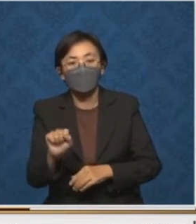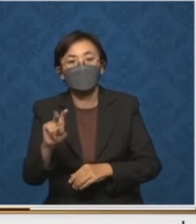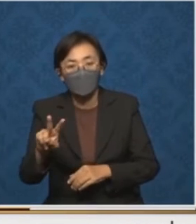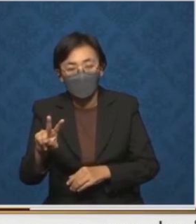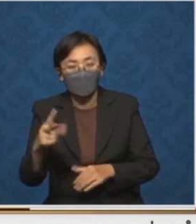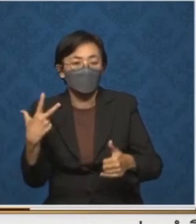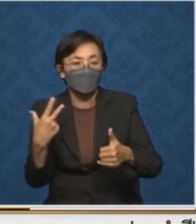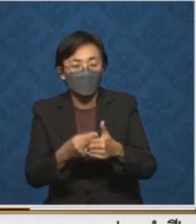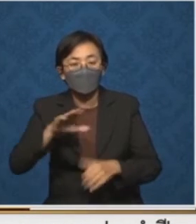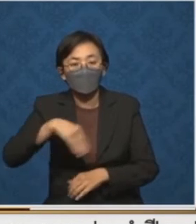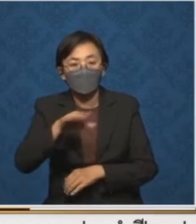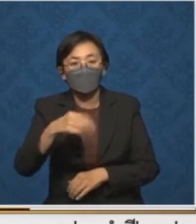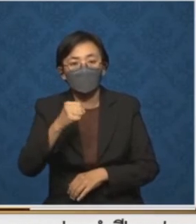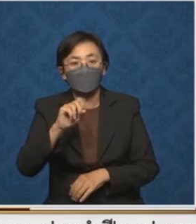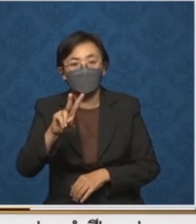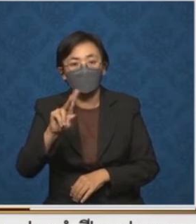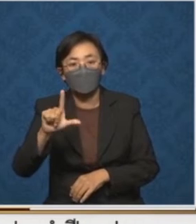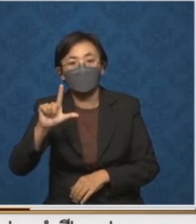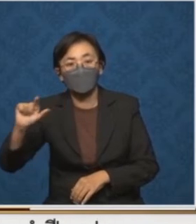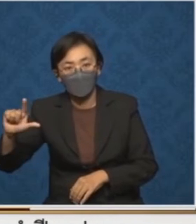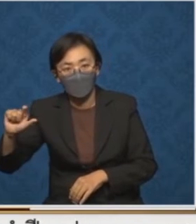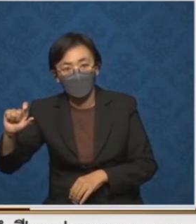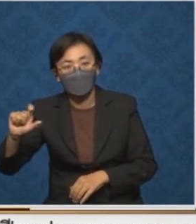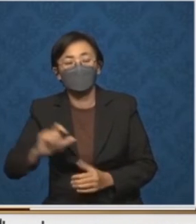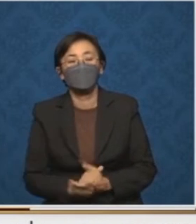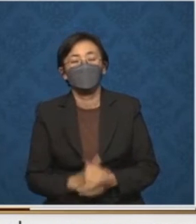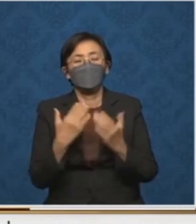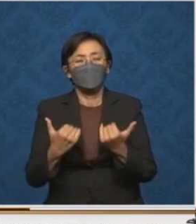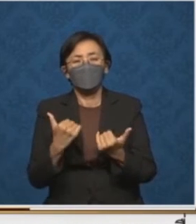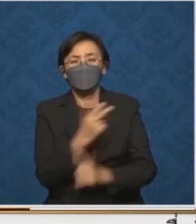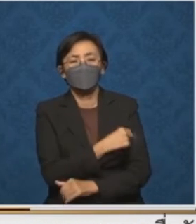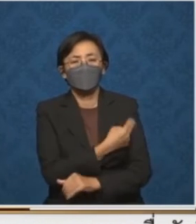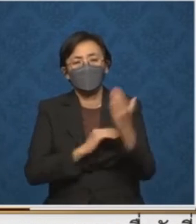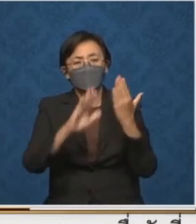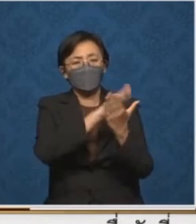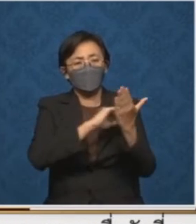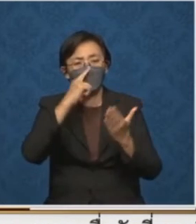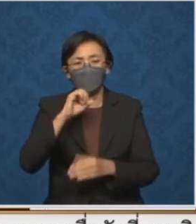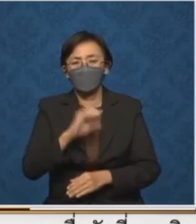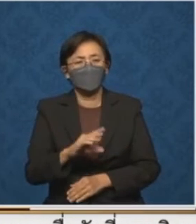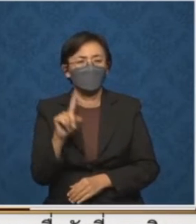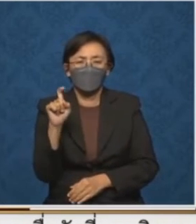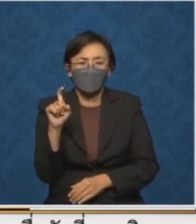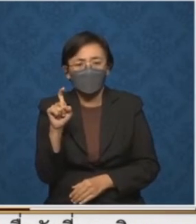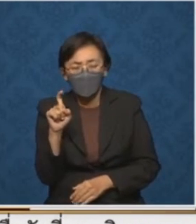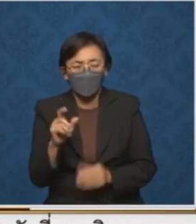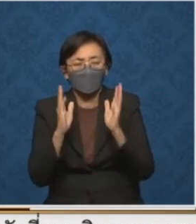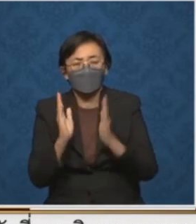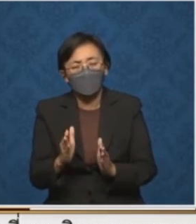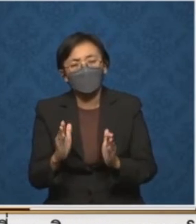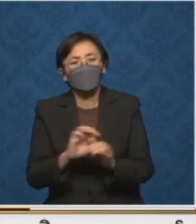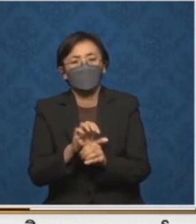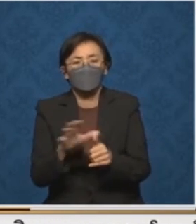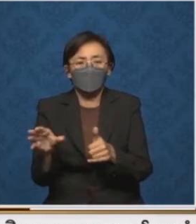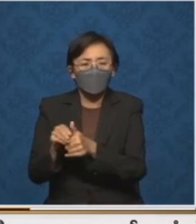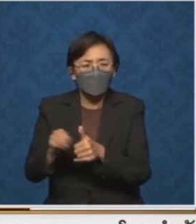ผมนั่งอยตรนี้ นายกขนมาบอก peak ไม่รเรื่องเหรอรชน์ฮด พูดอะไรไมรู้สรปก็คอถ้านอธิบายเหุผลว